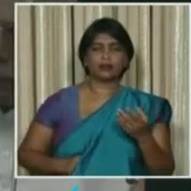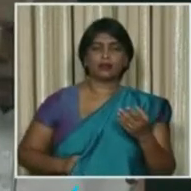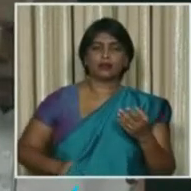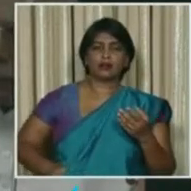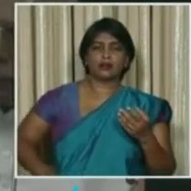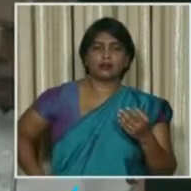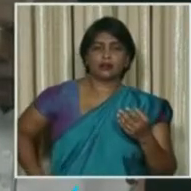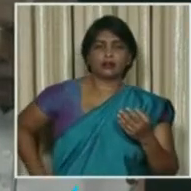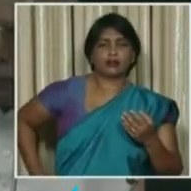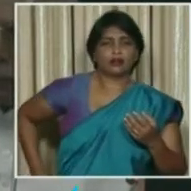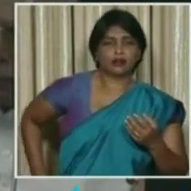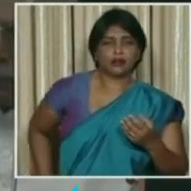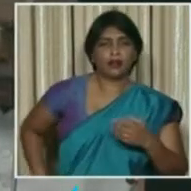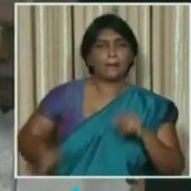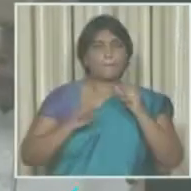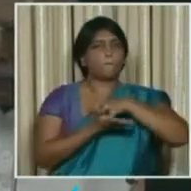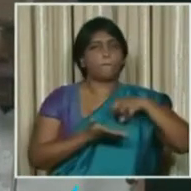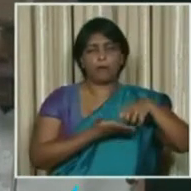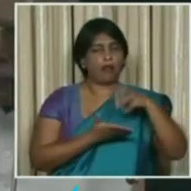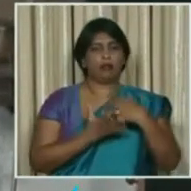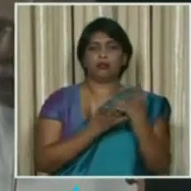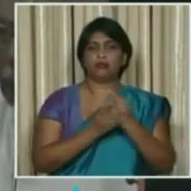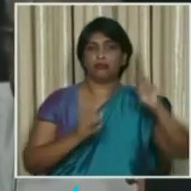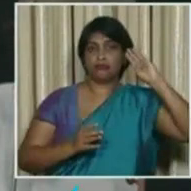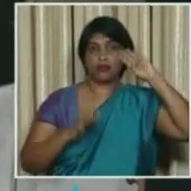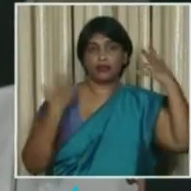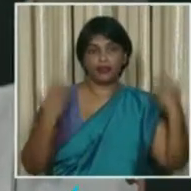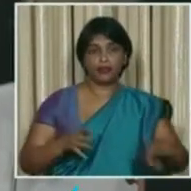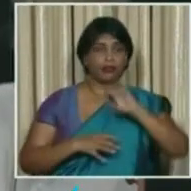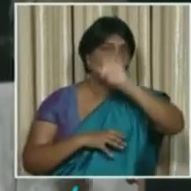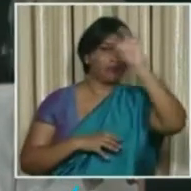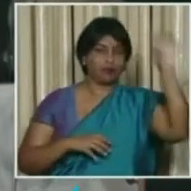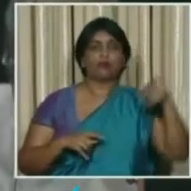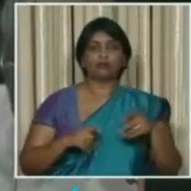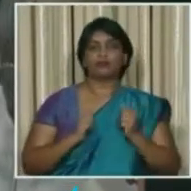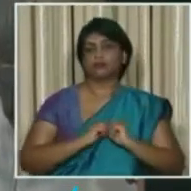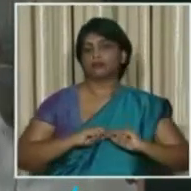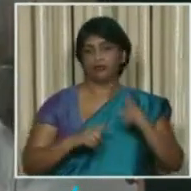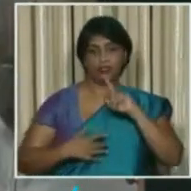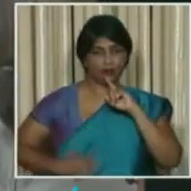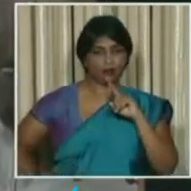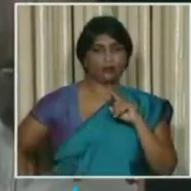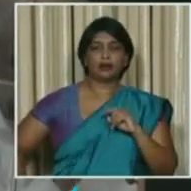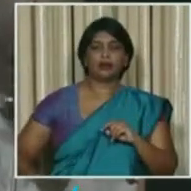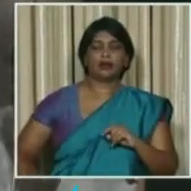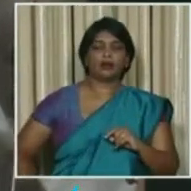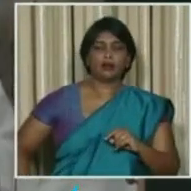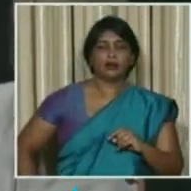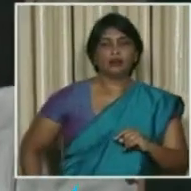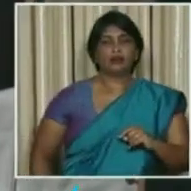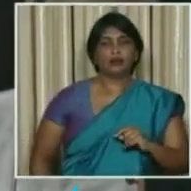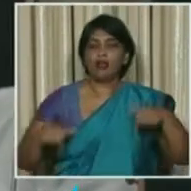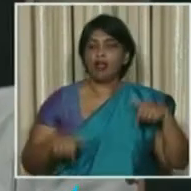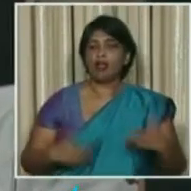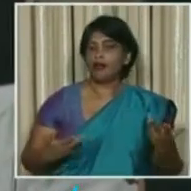සභා ඇත්ත වශයෙන්ම අහෝසි කරන්න බෑ. දැන් ප්‍රතිඥා දීලා ඉවර රටවල් ගණනාවකට මේක ක්‍රියාත්මක කරනවා කියලා විවිධ ආණ්ඩු. එහෙනම් මොකක්ද